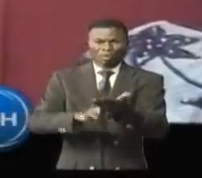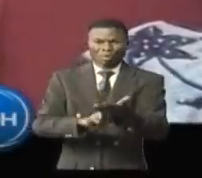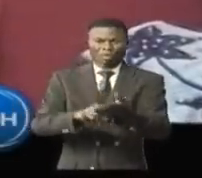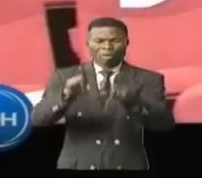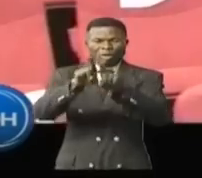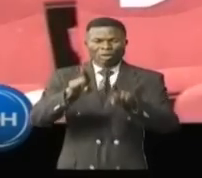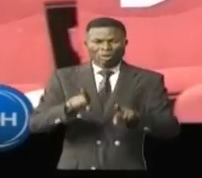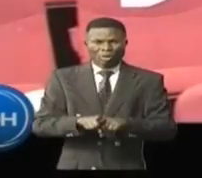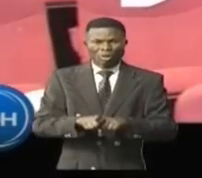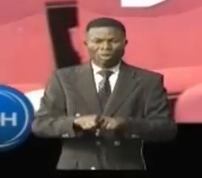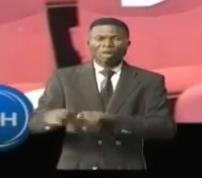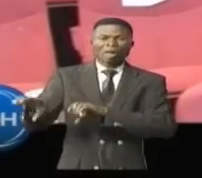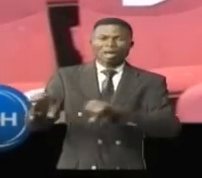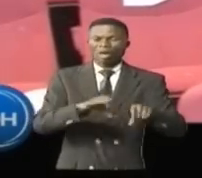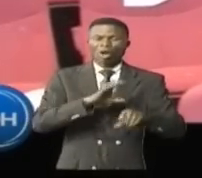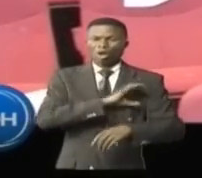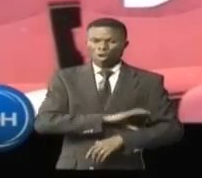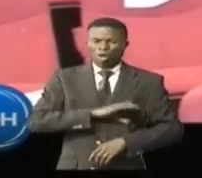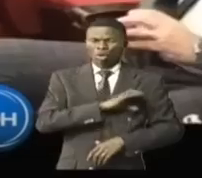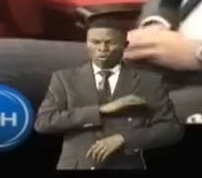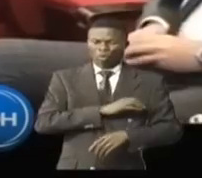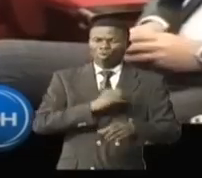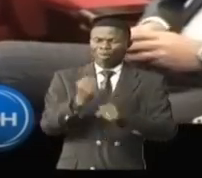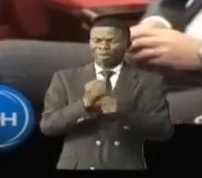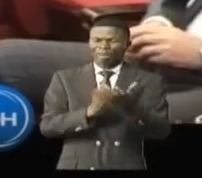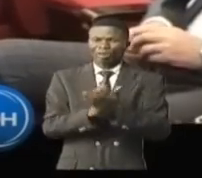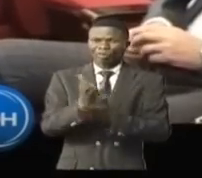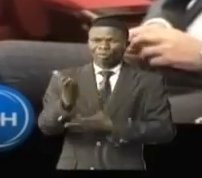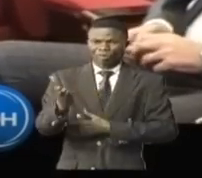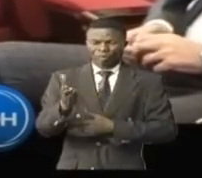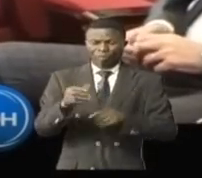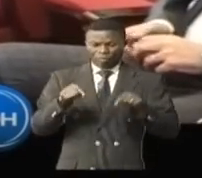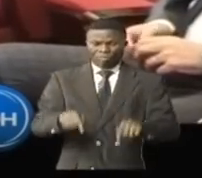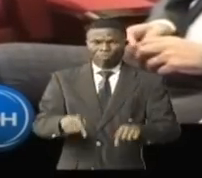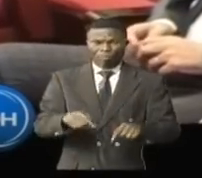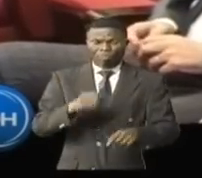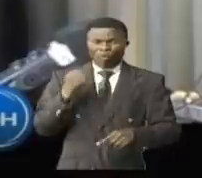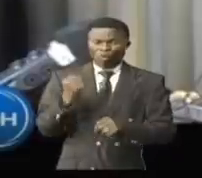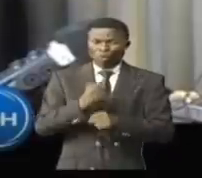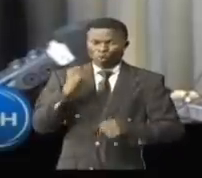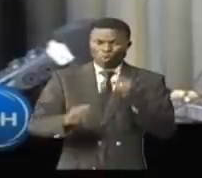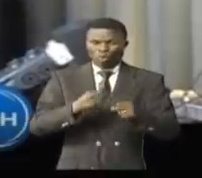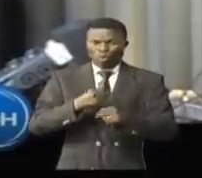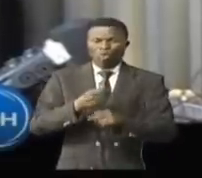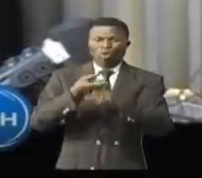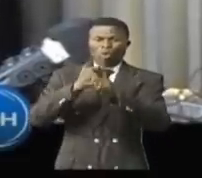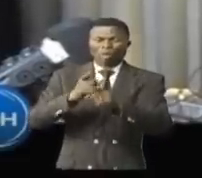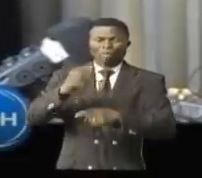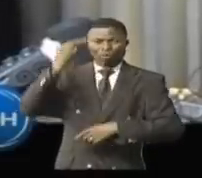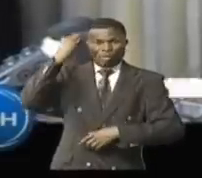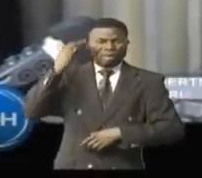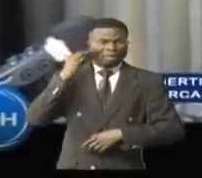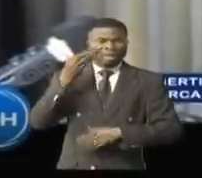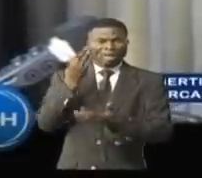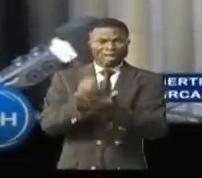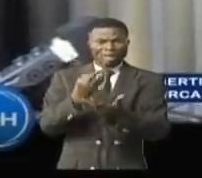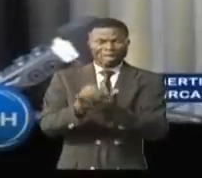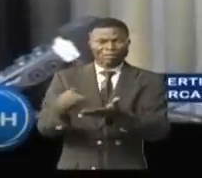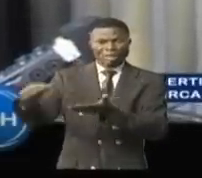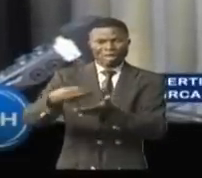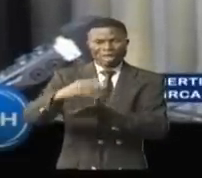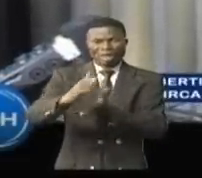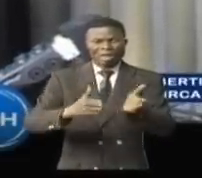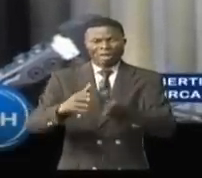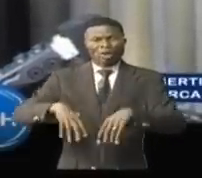aussi ses aptitudes managériales. À l'instar des efforts fournis par le ministère des Finances dans la maximisation des recettes